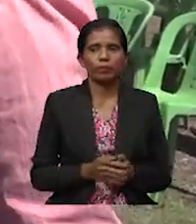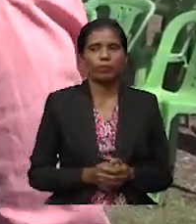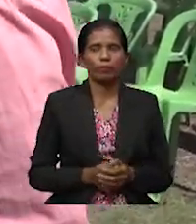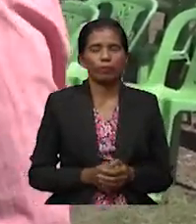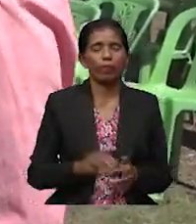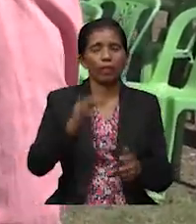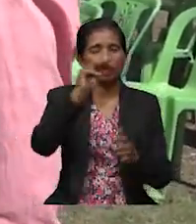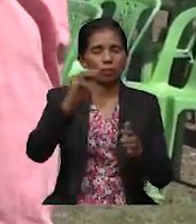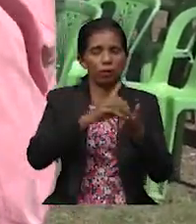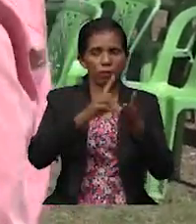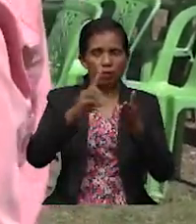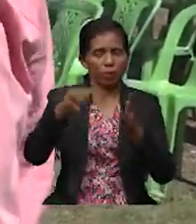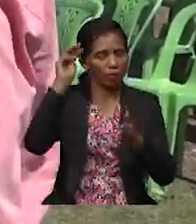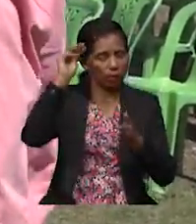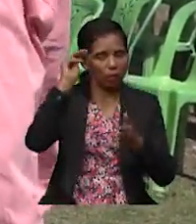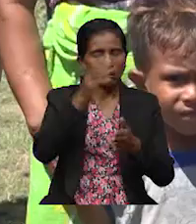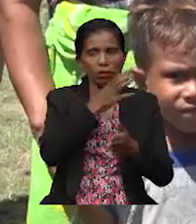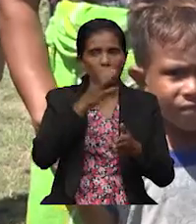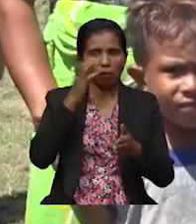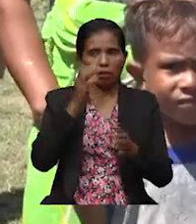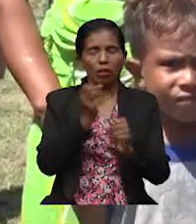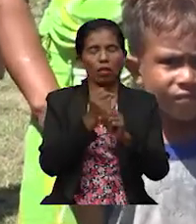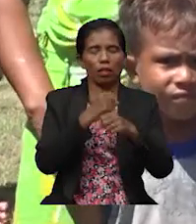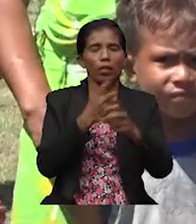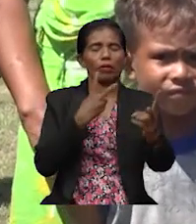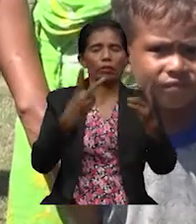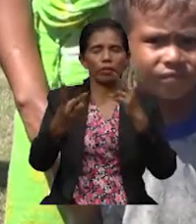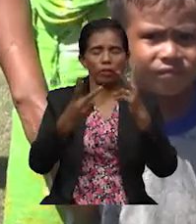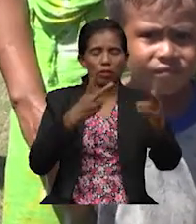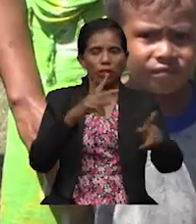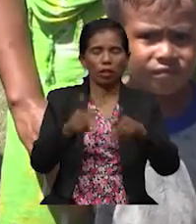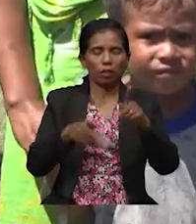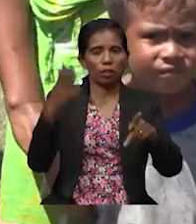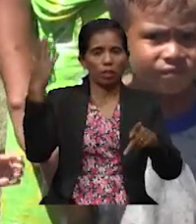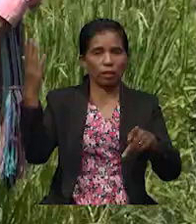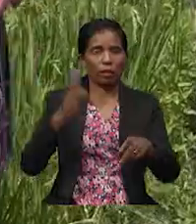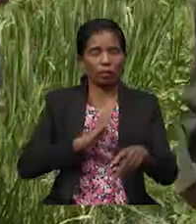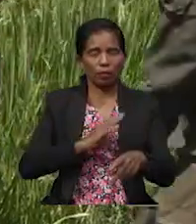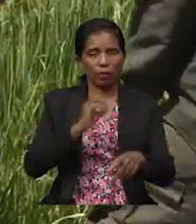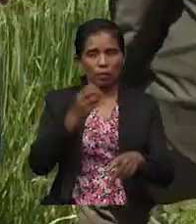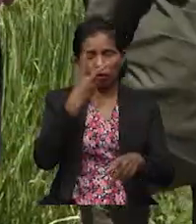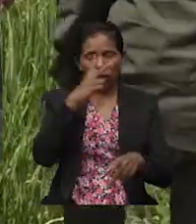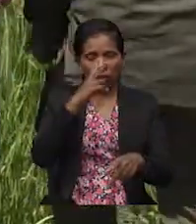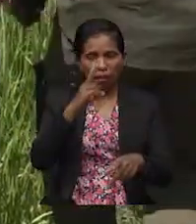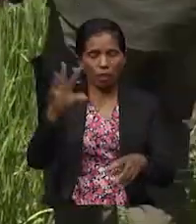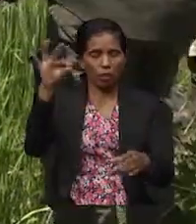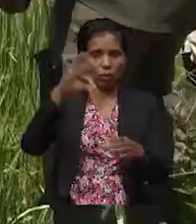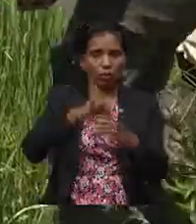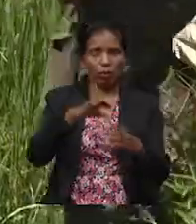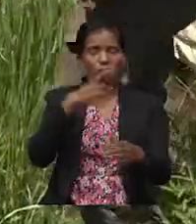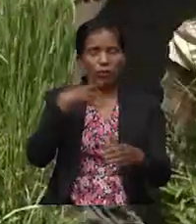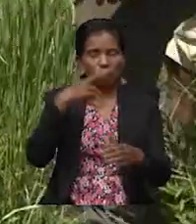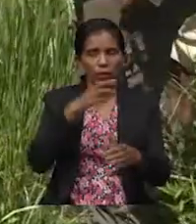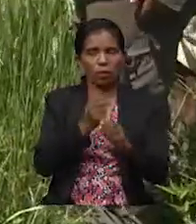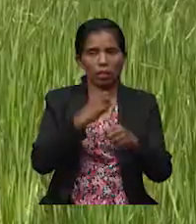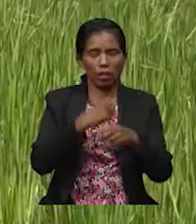Segunda semana ne ministro agricultura no pesca halu visita ba povo agricultor sira iha atabai hodi hare natar ne memak durante ne komunidade halu